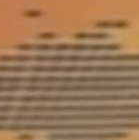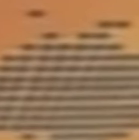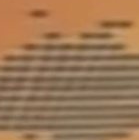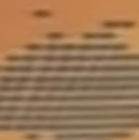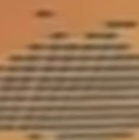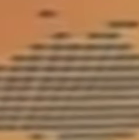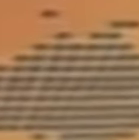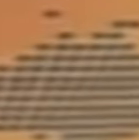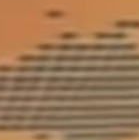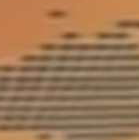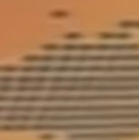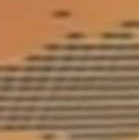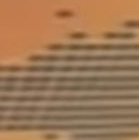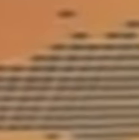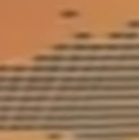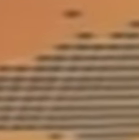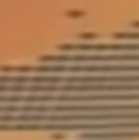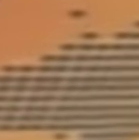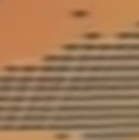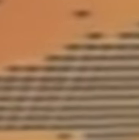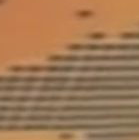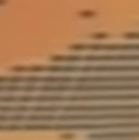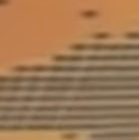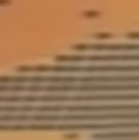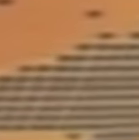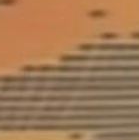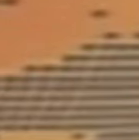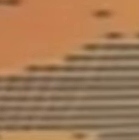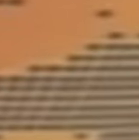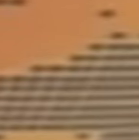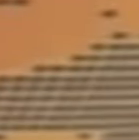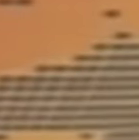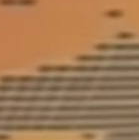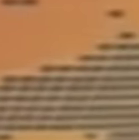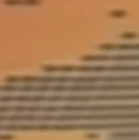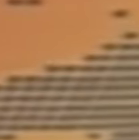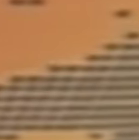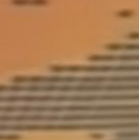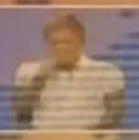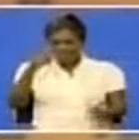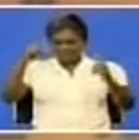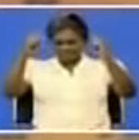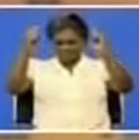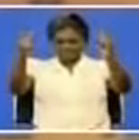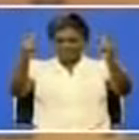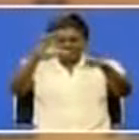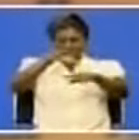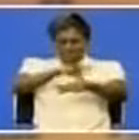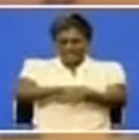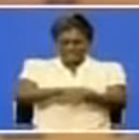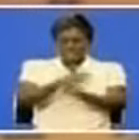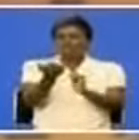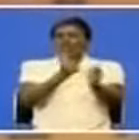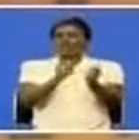Anthony Kimani alifunga bao la pekee lililowapa Bandari ushindi dhidi ya Gor Mahia na kutawazwa mabingwa wa kombe la Super Cup katika